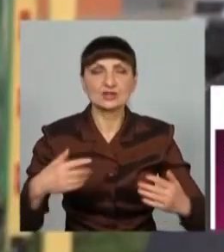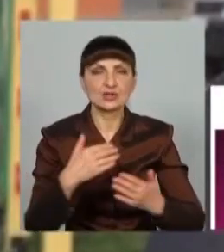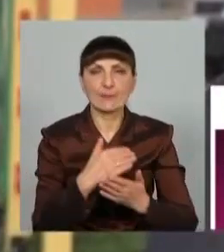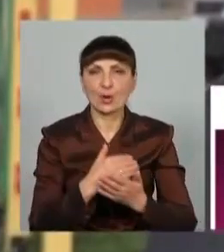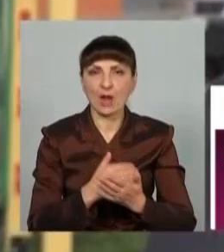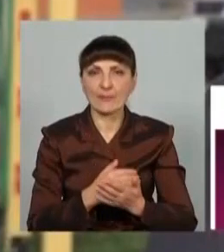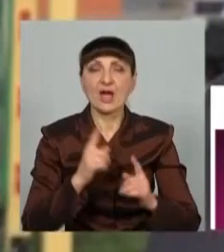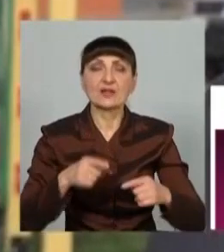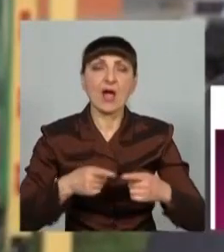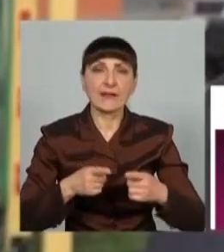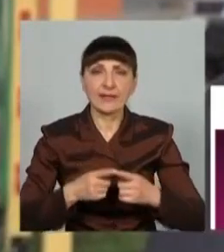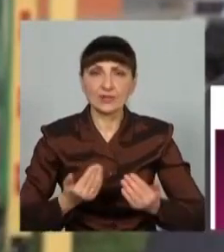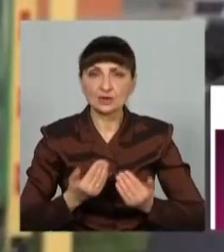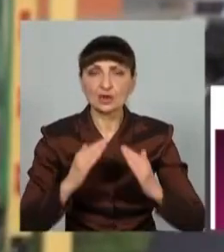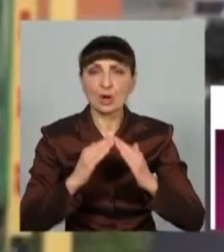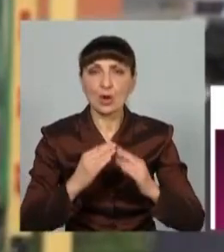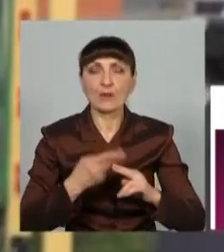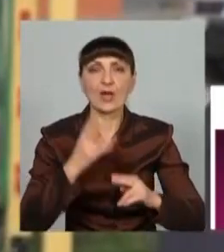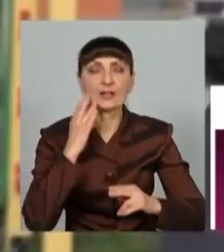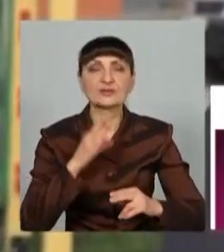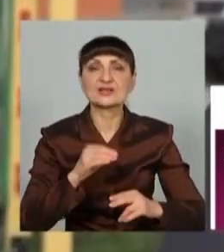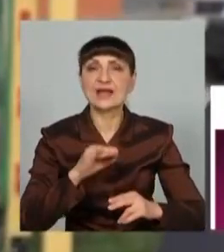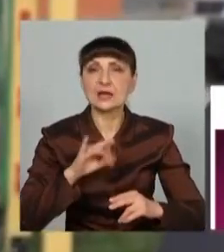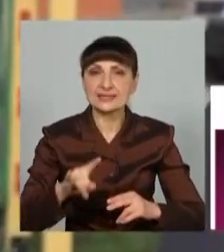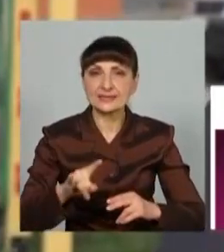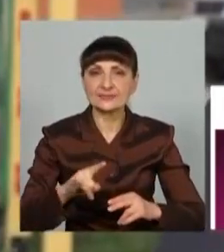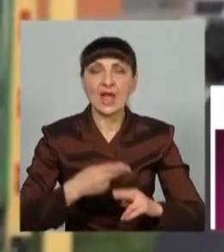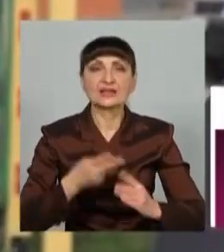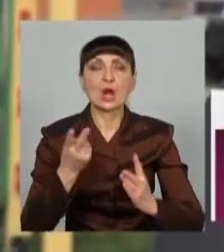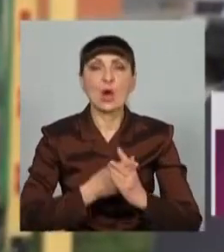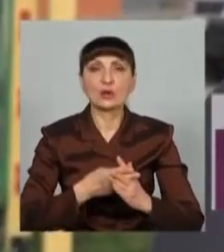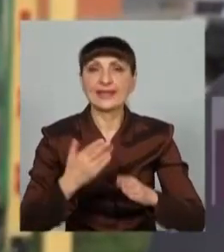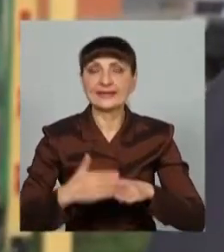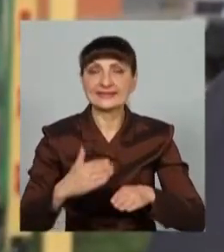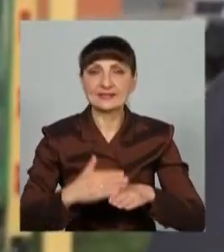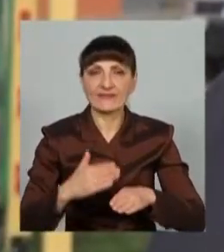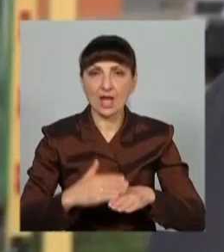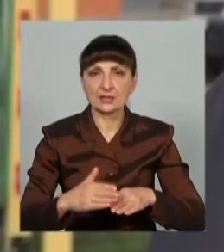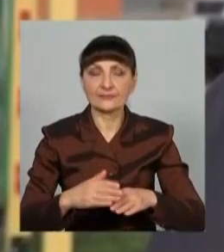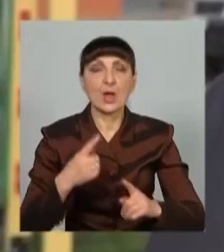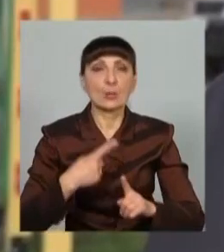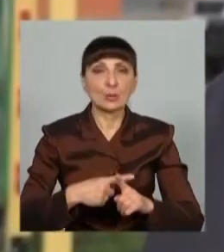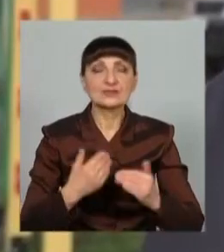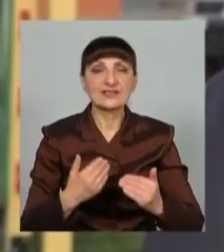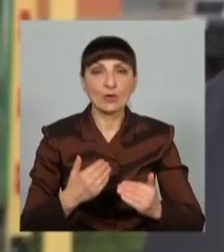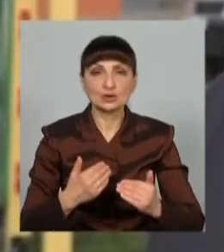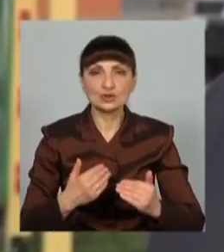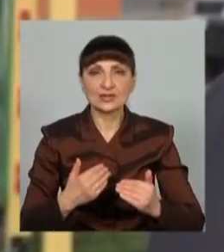программам. Также арендная квартира, это «Алматы Жастары», это льготные кредитования. Плюс